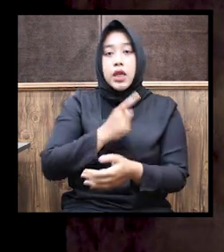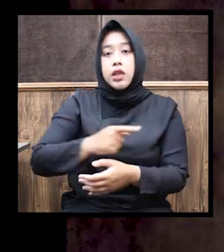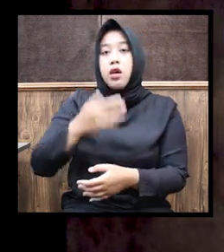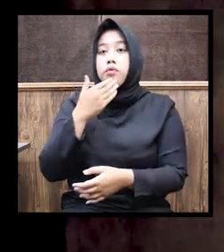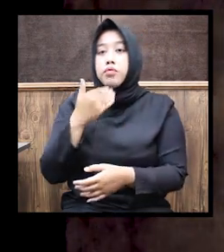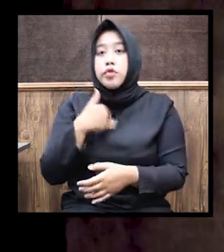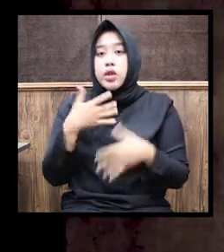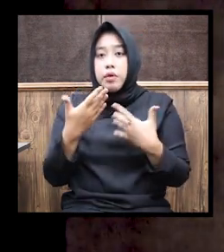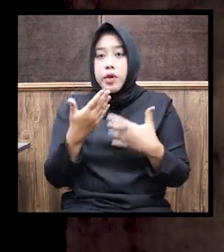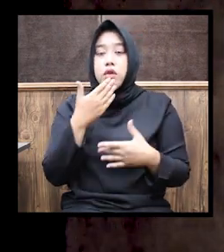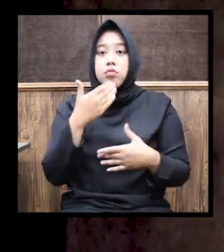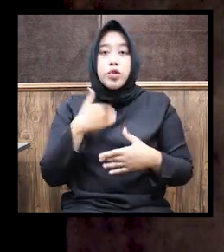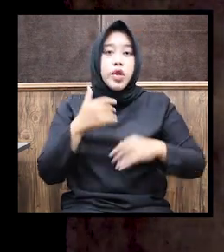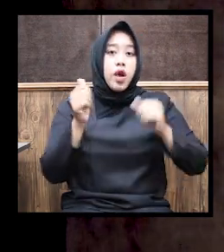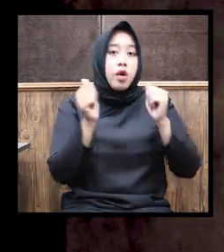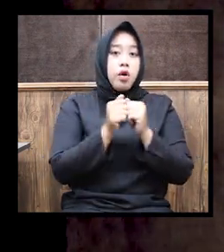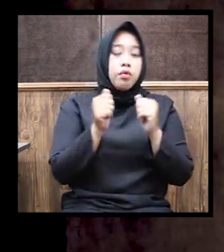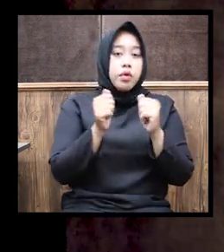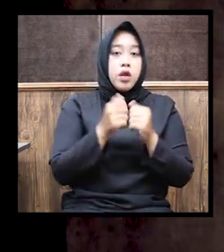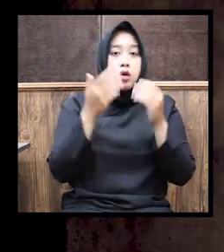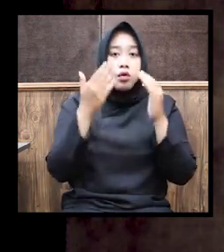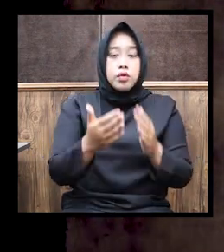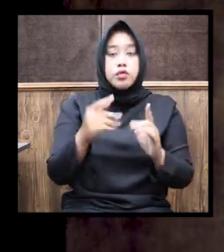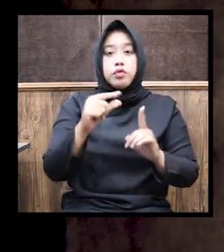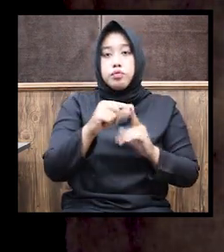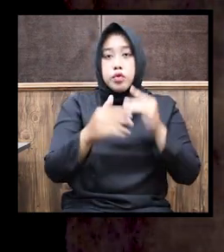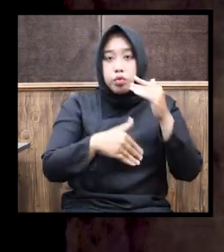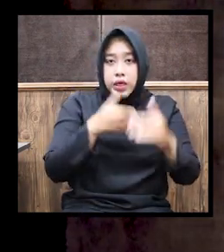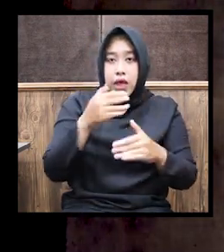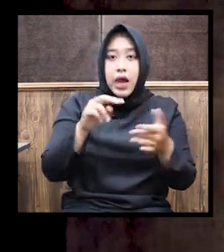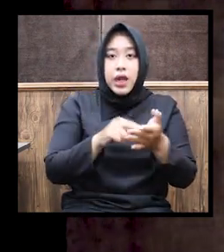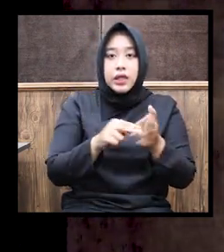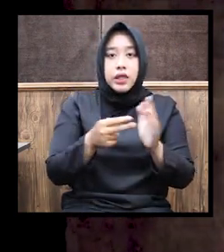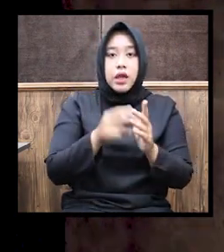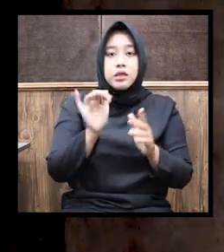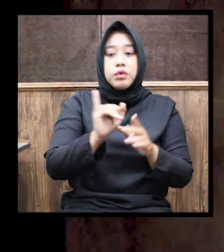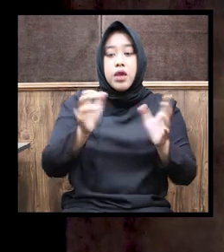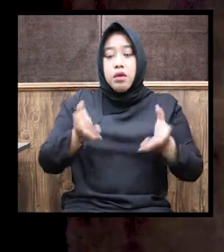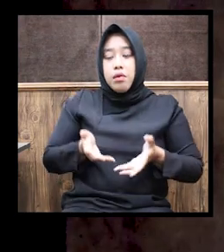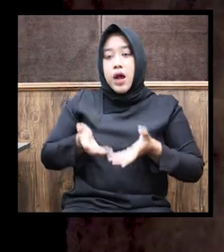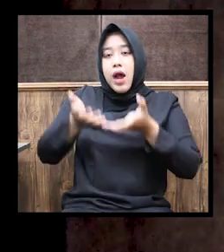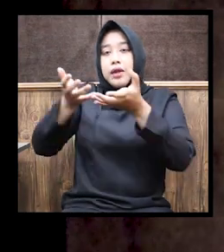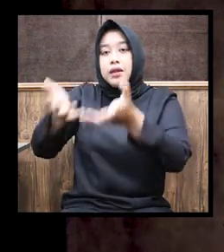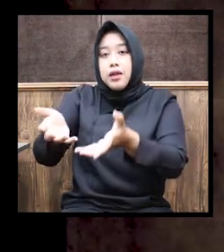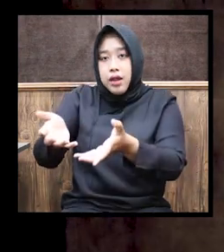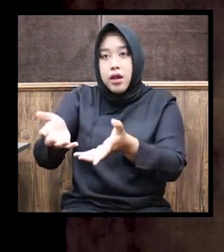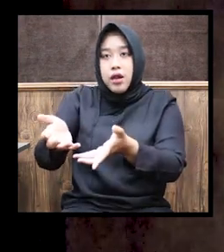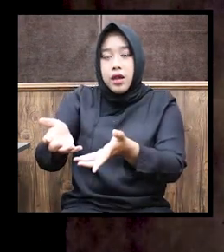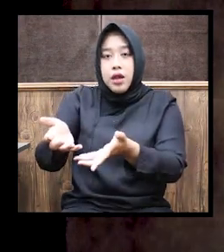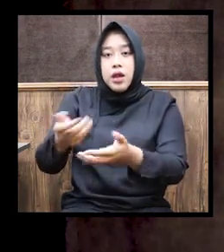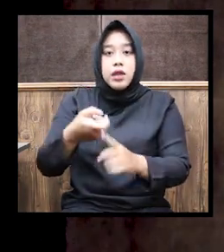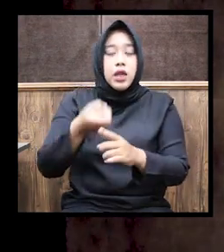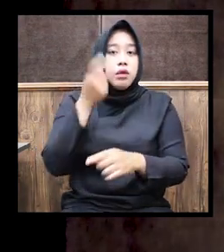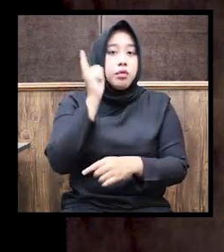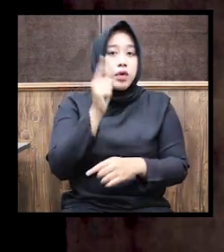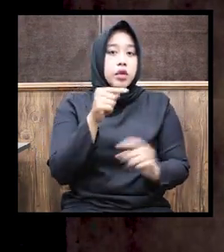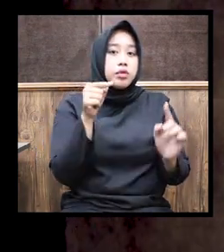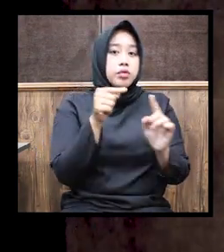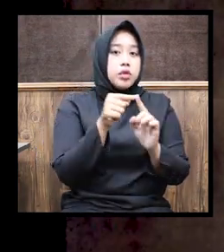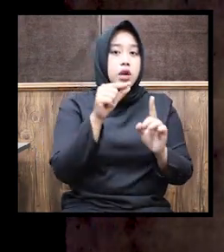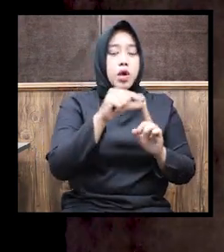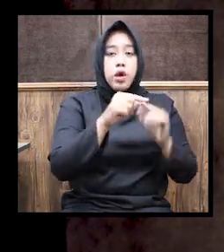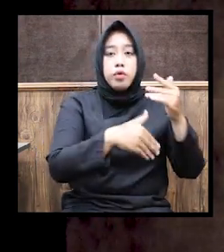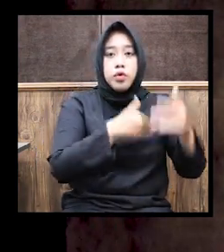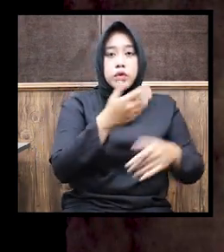loh se komitmen untuk perusahaan bagi perusahaan punya reward lah istilahnya punya timbal balik dari pemerintah kepada perusahaan yang